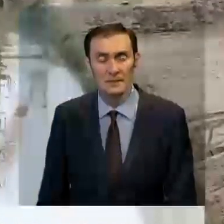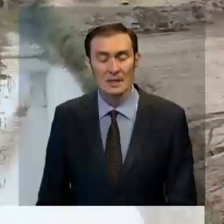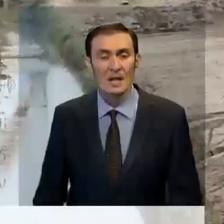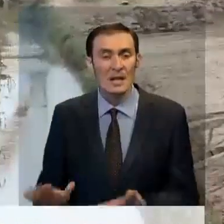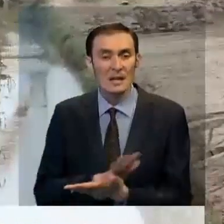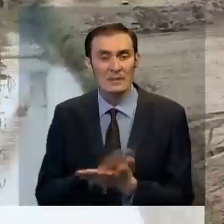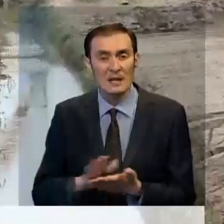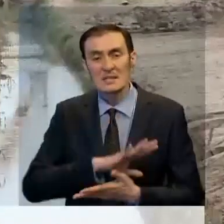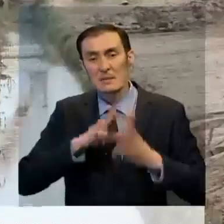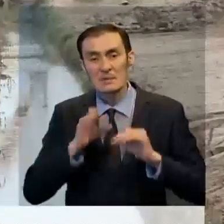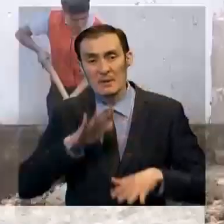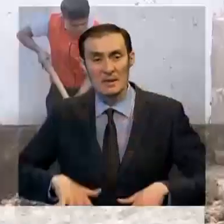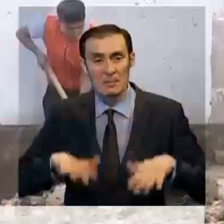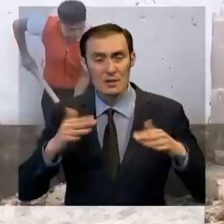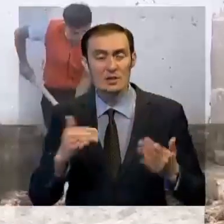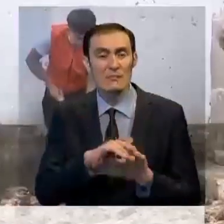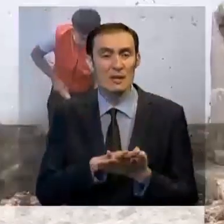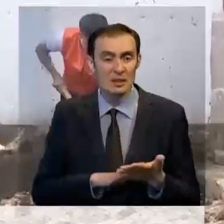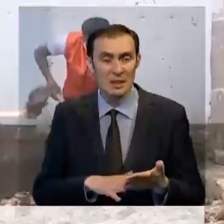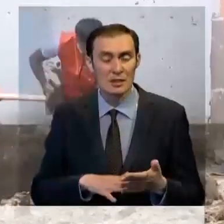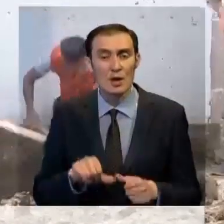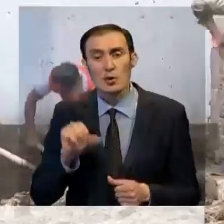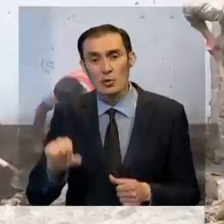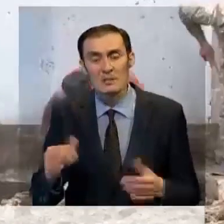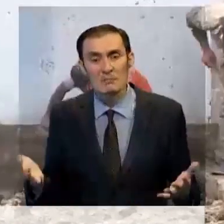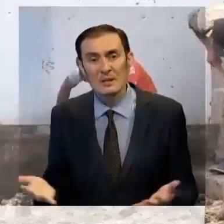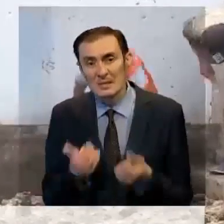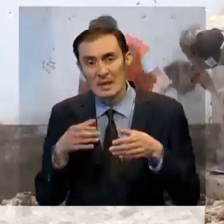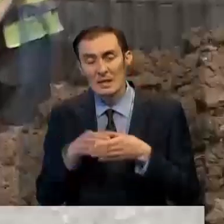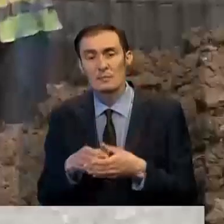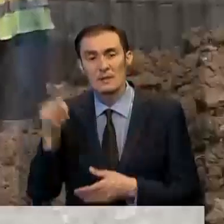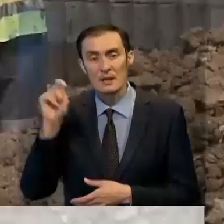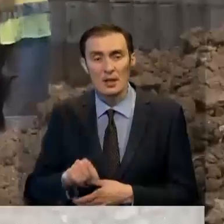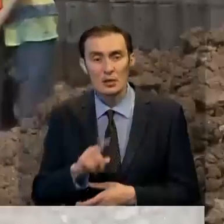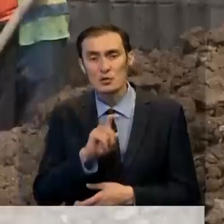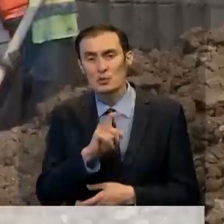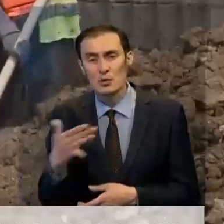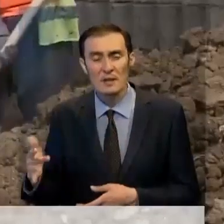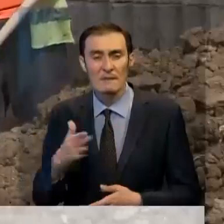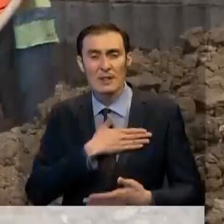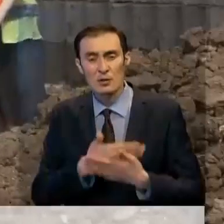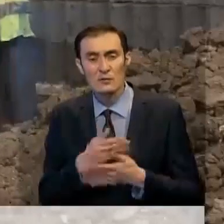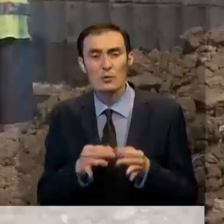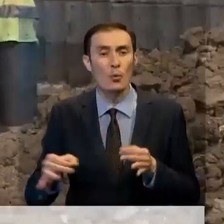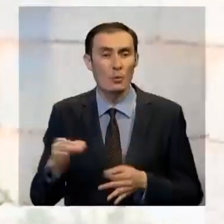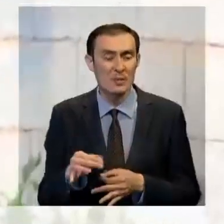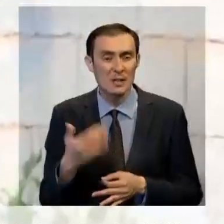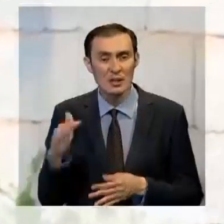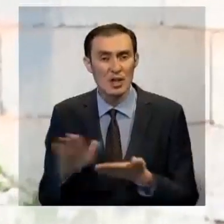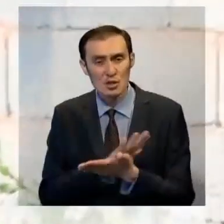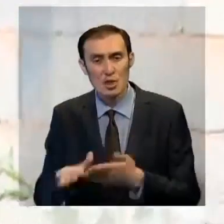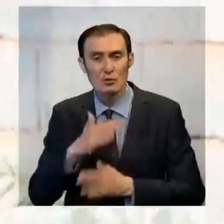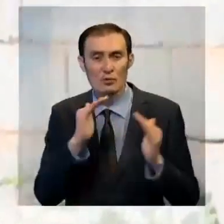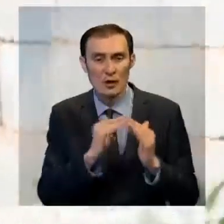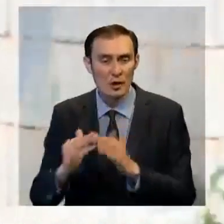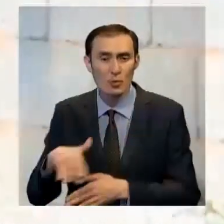Ликвидация последствий подтопления продолжается. Помимо спасателей, на помощь к жителям приехали сотни волонтеров со всего региона. Они очищают дворы